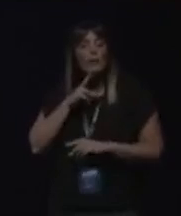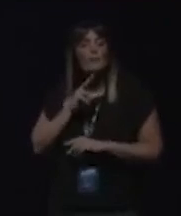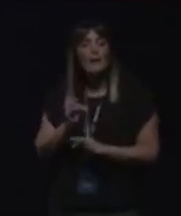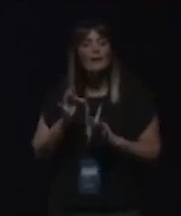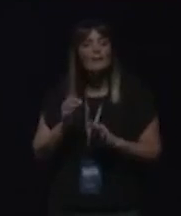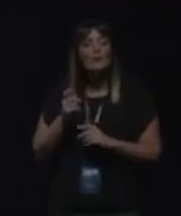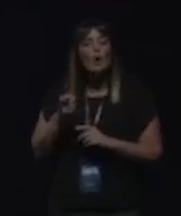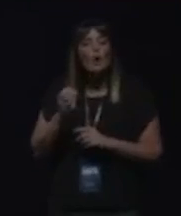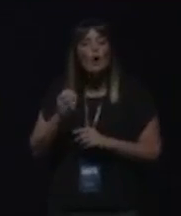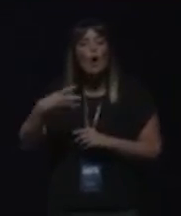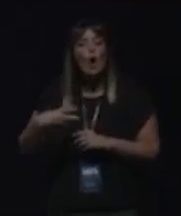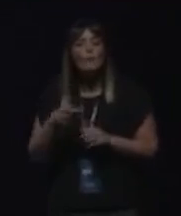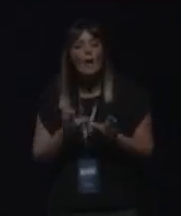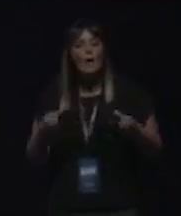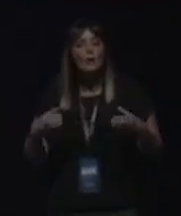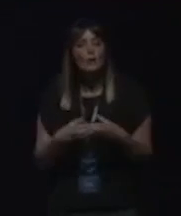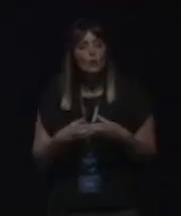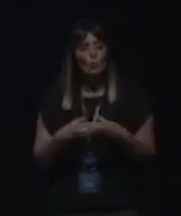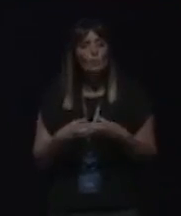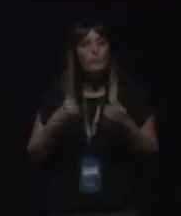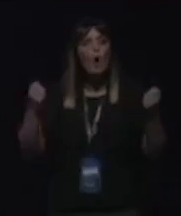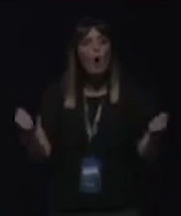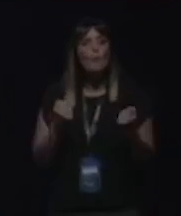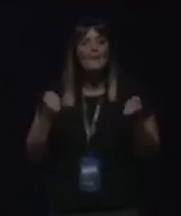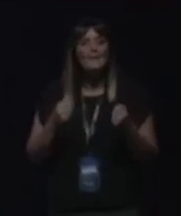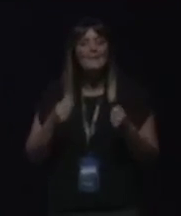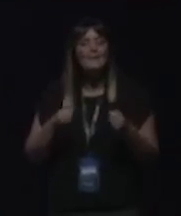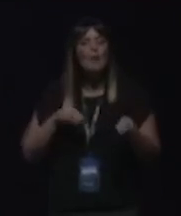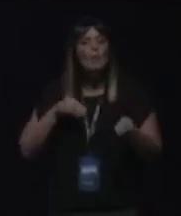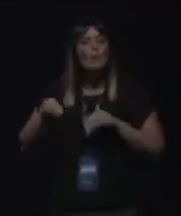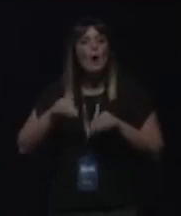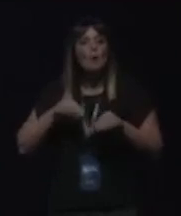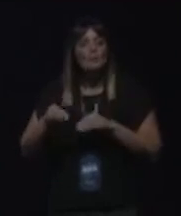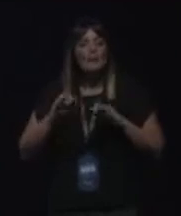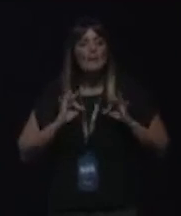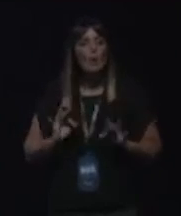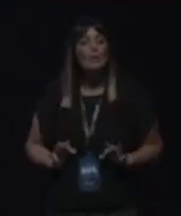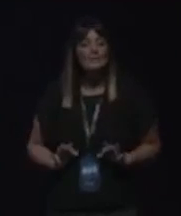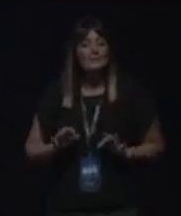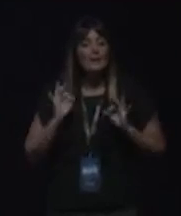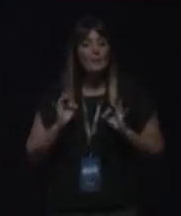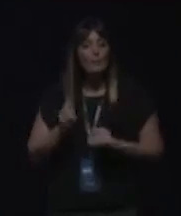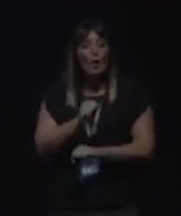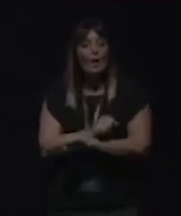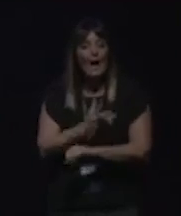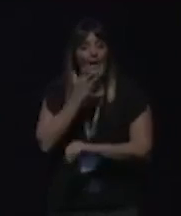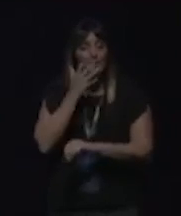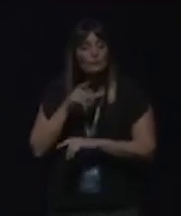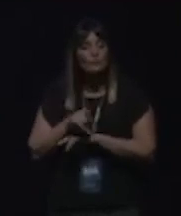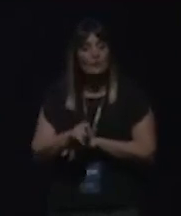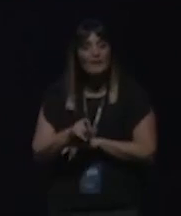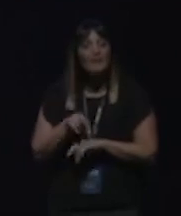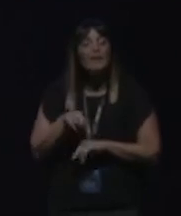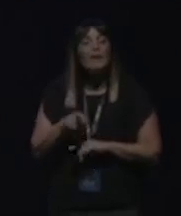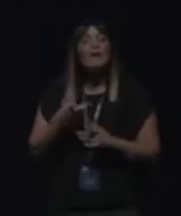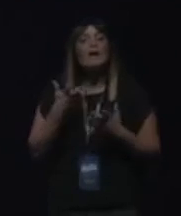il gruppo operativo mobile della Polizia Penitenziaria, che ha una specializzazione, una professionalità senza pari, e di esso